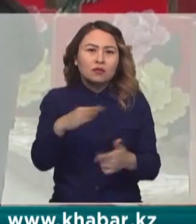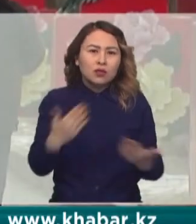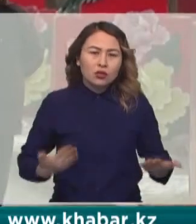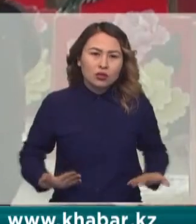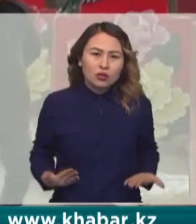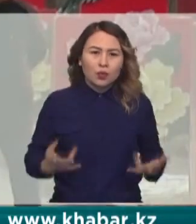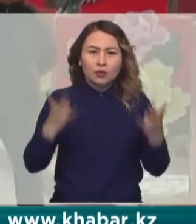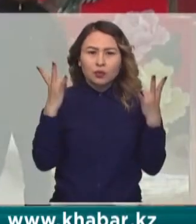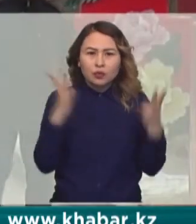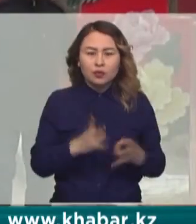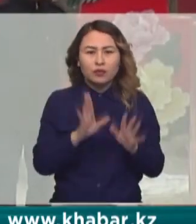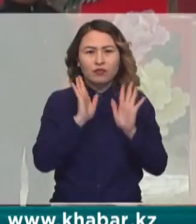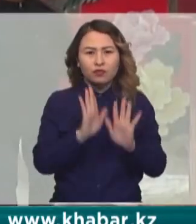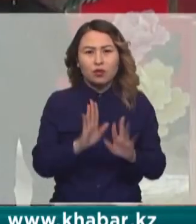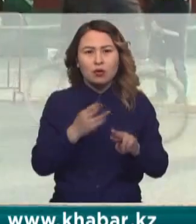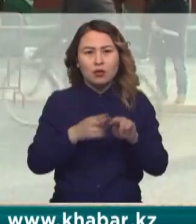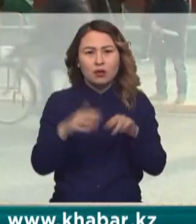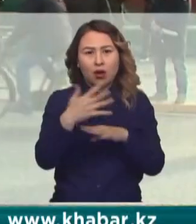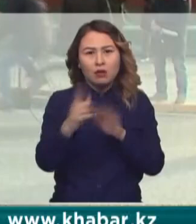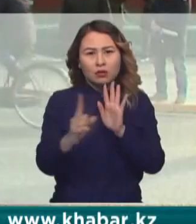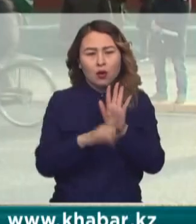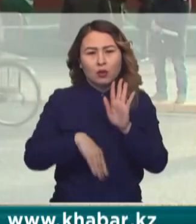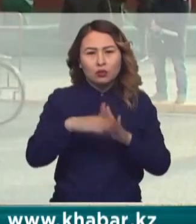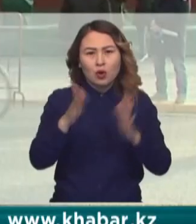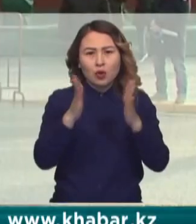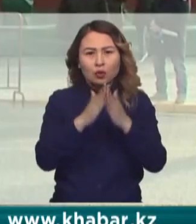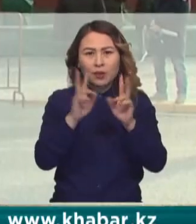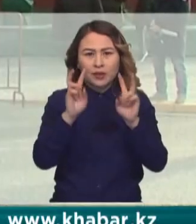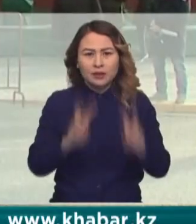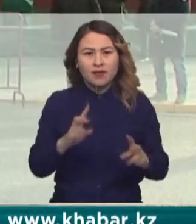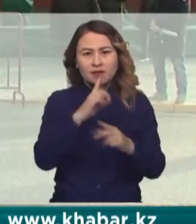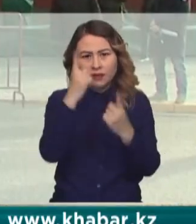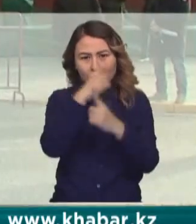тұрғындарға аса қажет жағдай болмаса, үйден шықпауға кеңес береді.